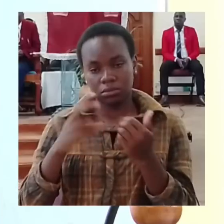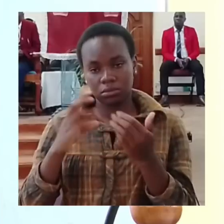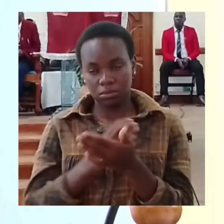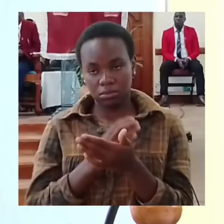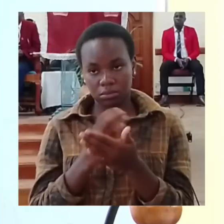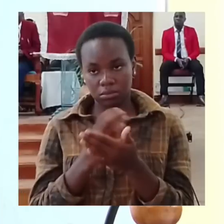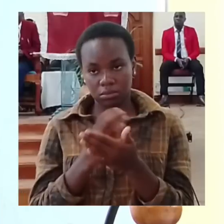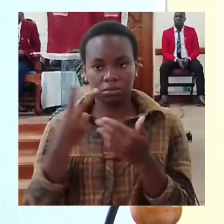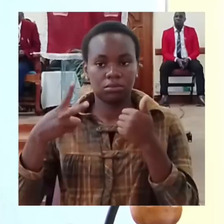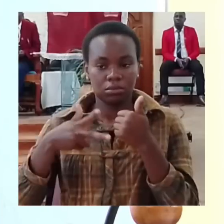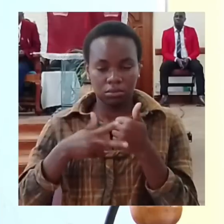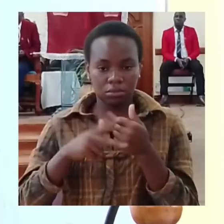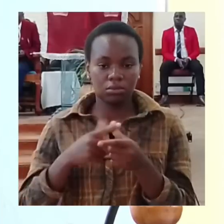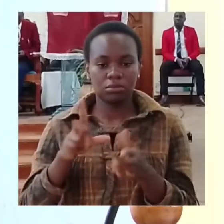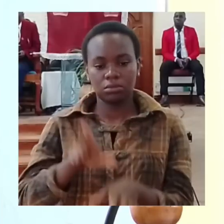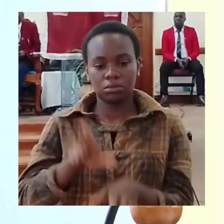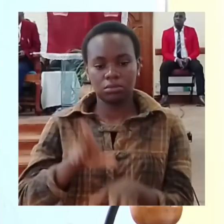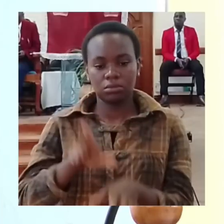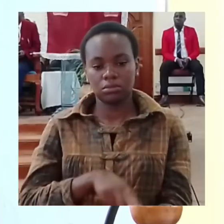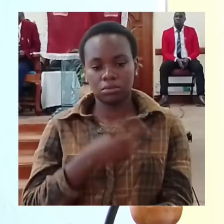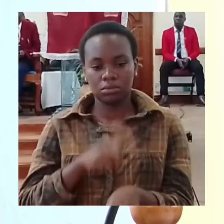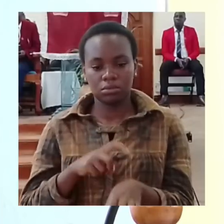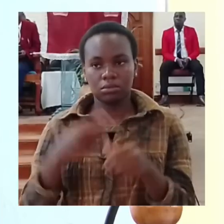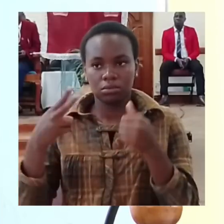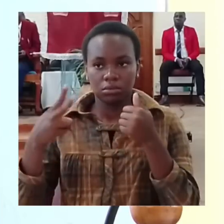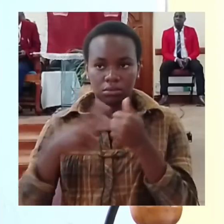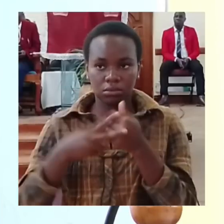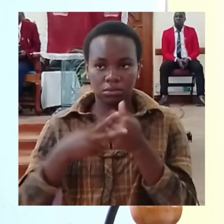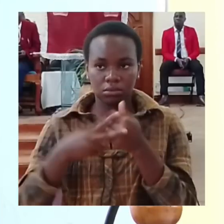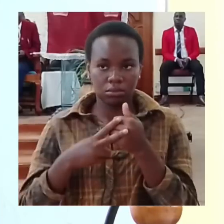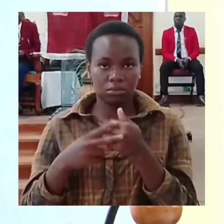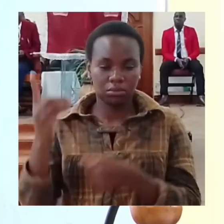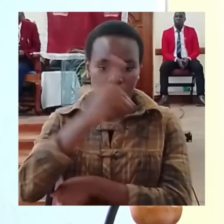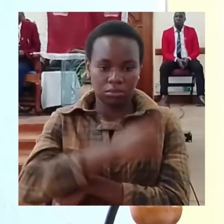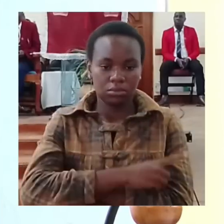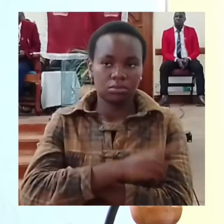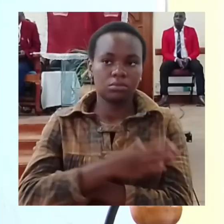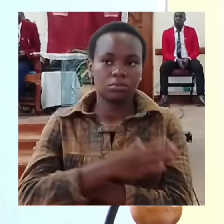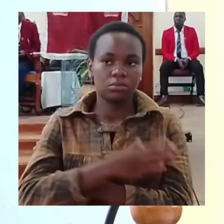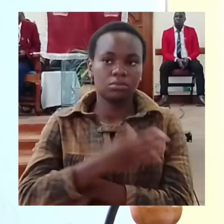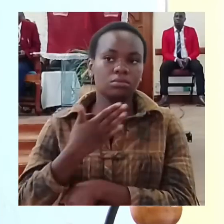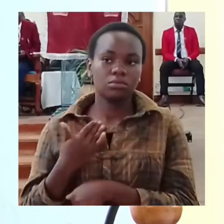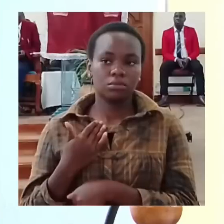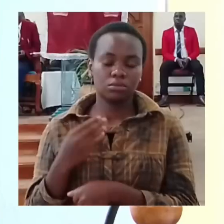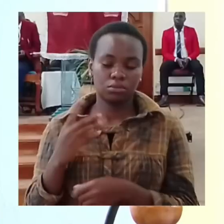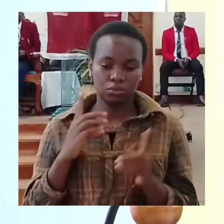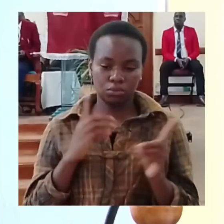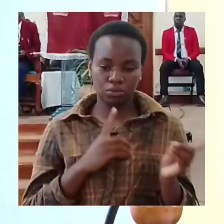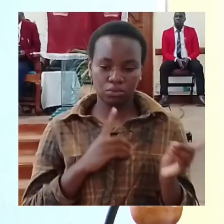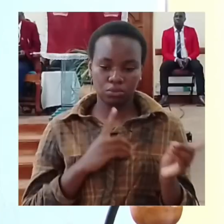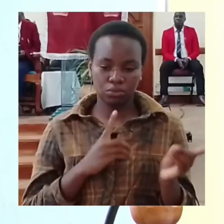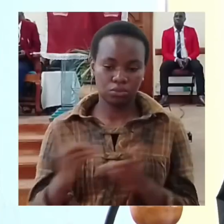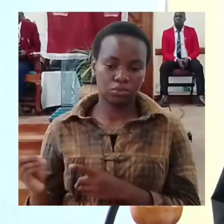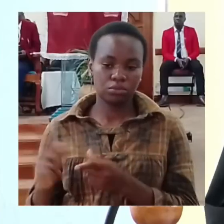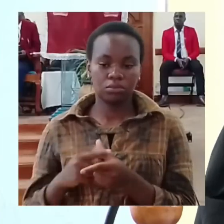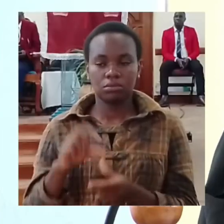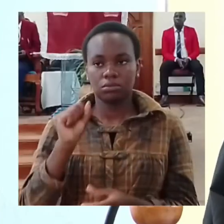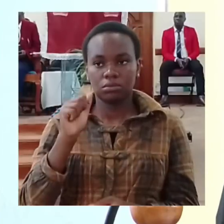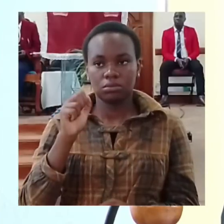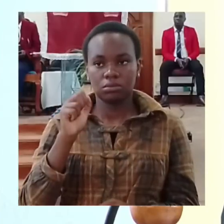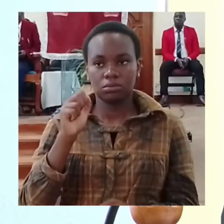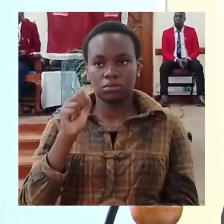agĩikara kuo mĩthenya 7 o ta ihinda rĩrĩa Samueli atuĩte rĩtariĩ, na Samueli ndaigana